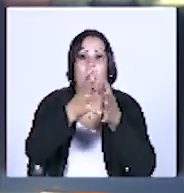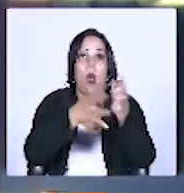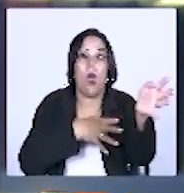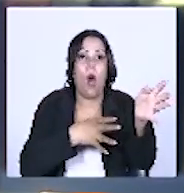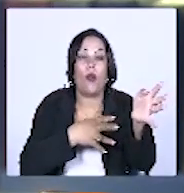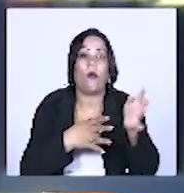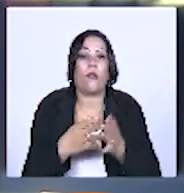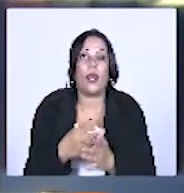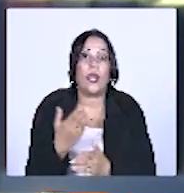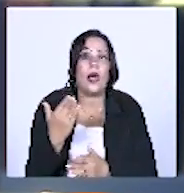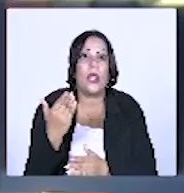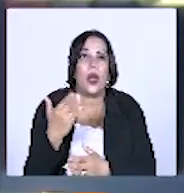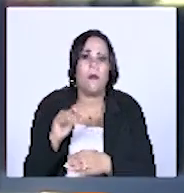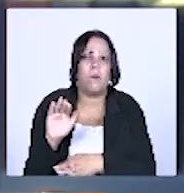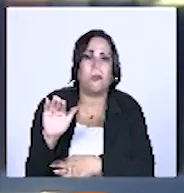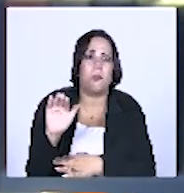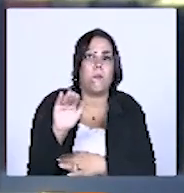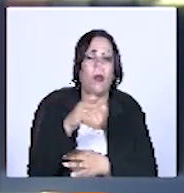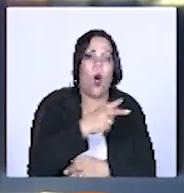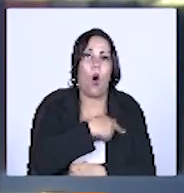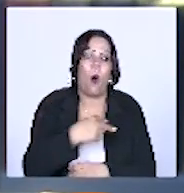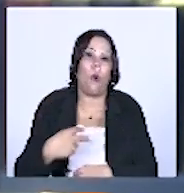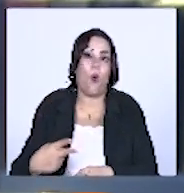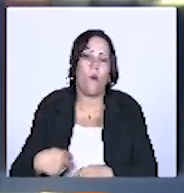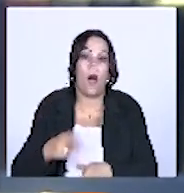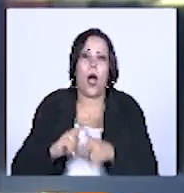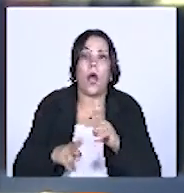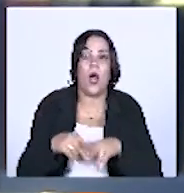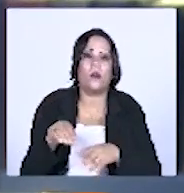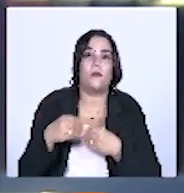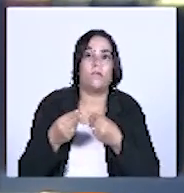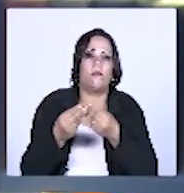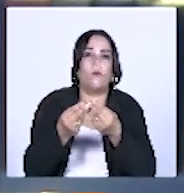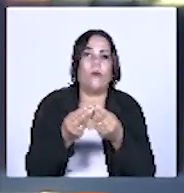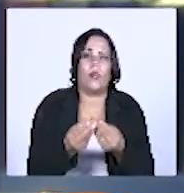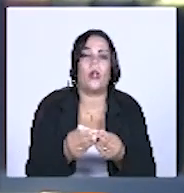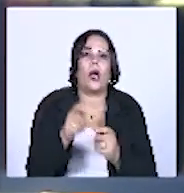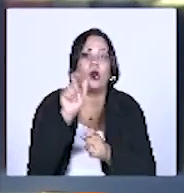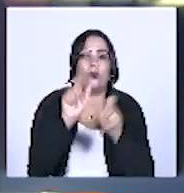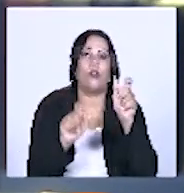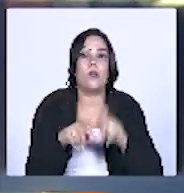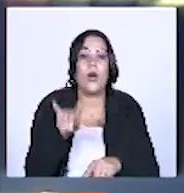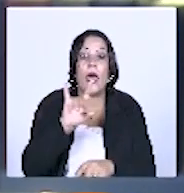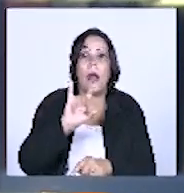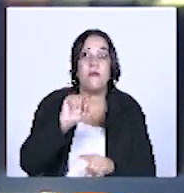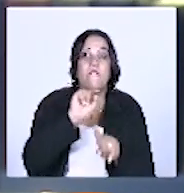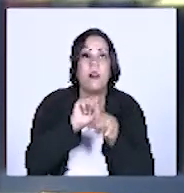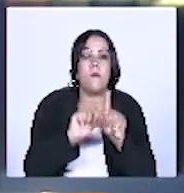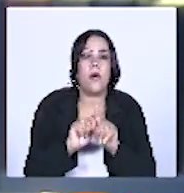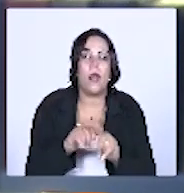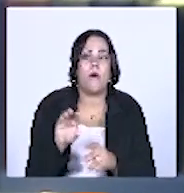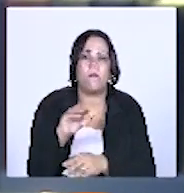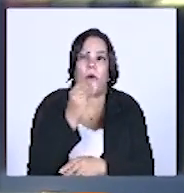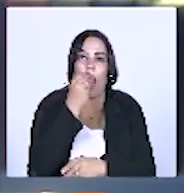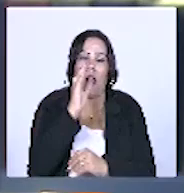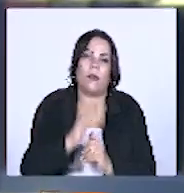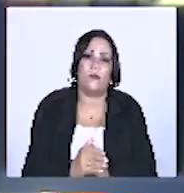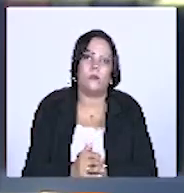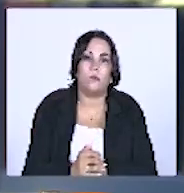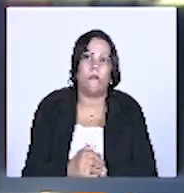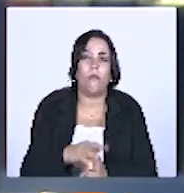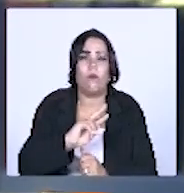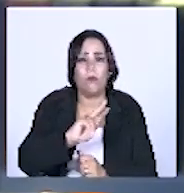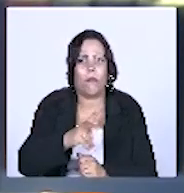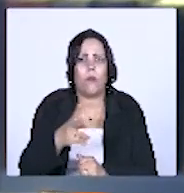بتدعم به الحكومه سلع تقدم للمواطن 50% تقريبا منها سلع غذائيه والباقي ربما